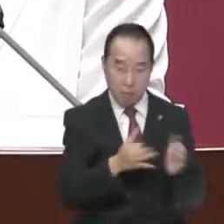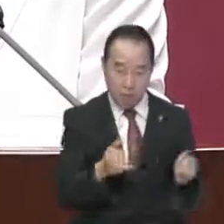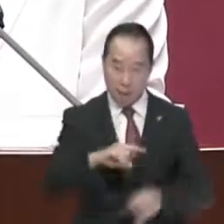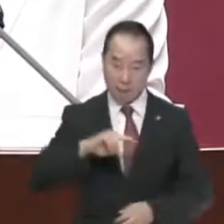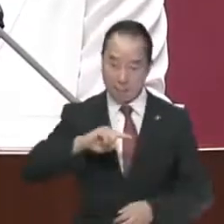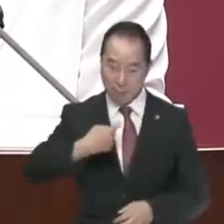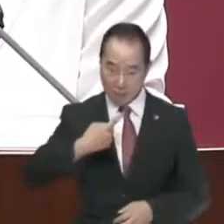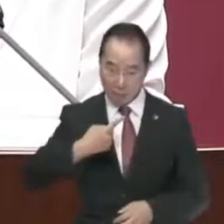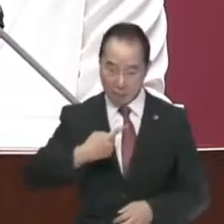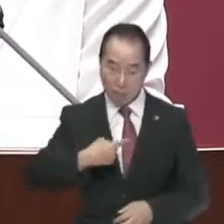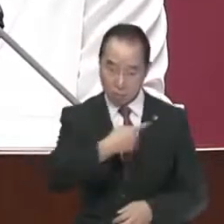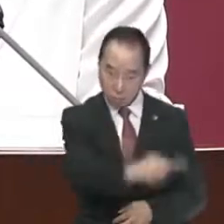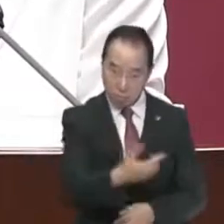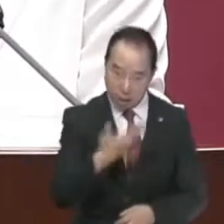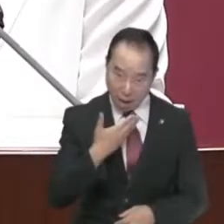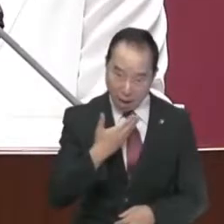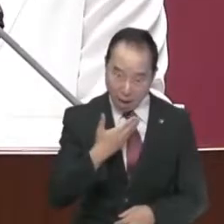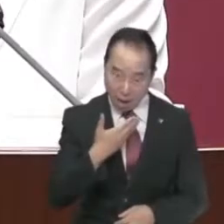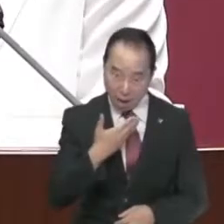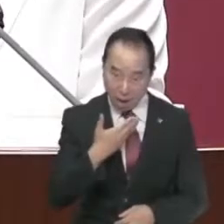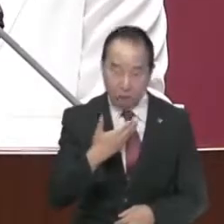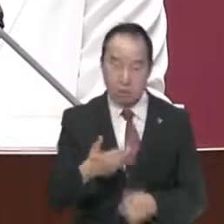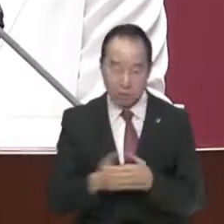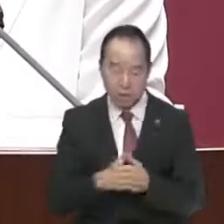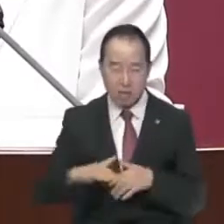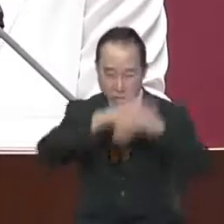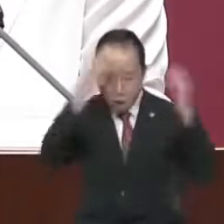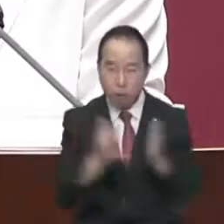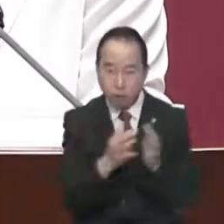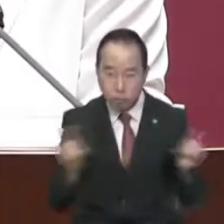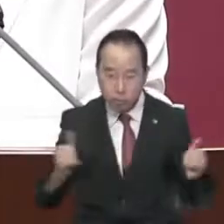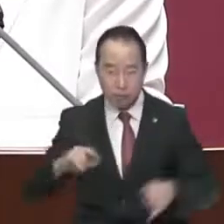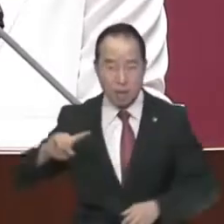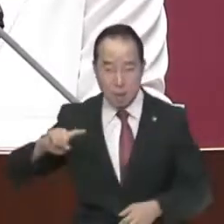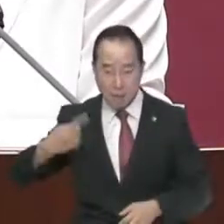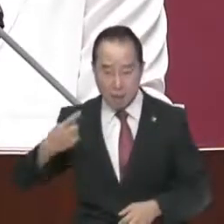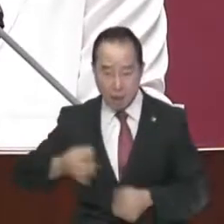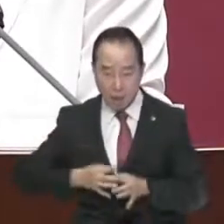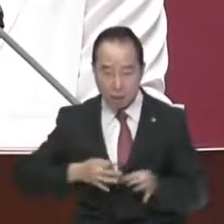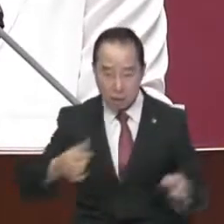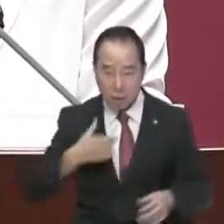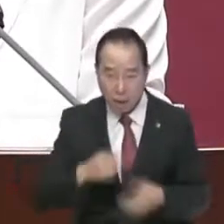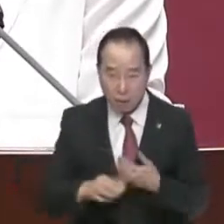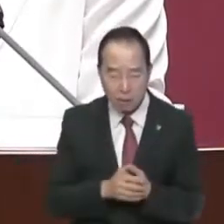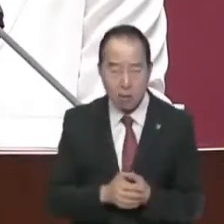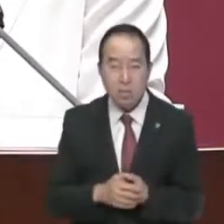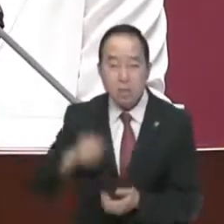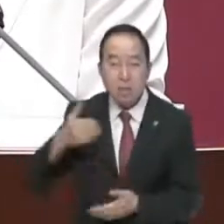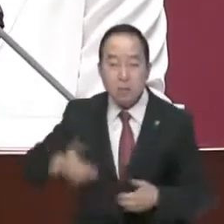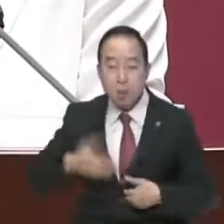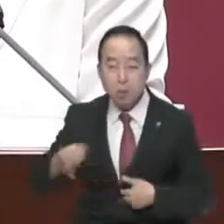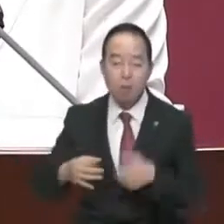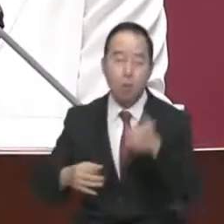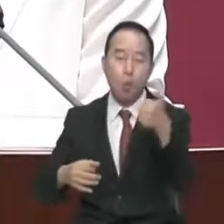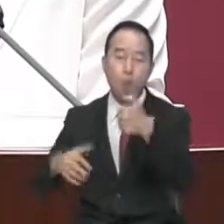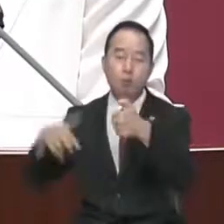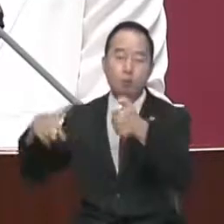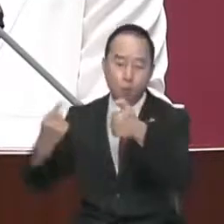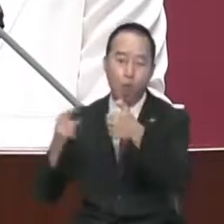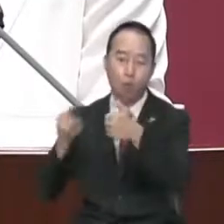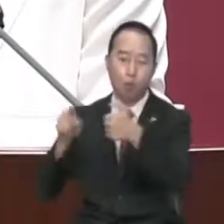돌아간다. 그런데 전 국민에게 100만 원을 지급하려면 50조 원이 필요한 거 아닙니까?